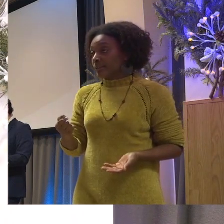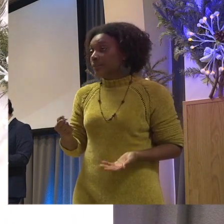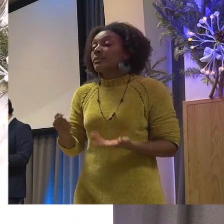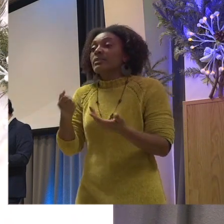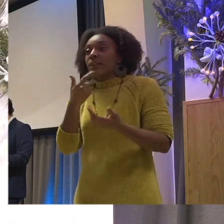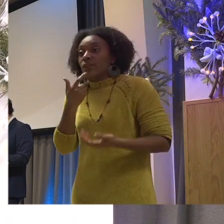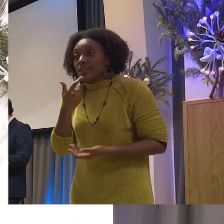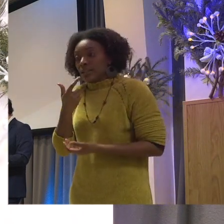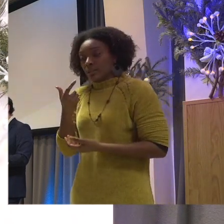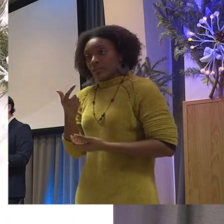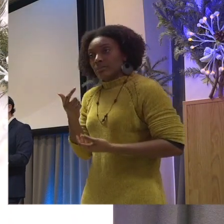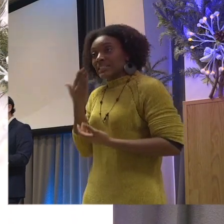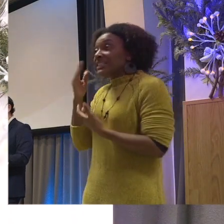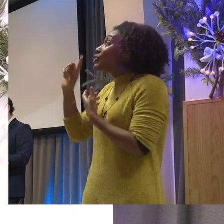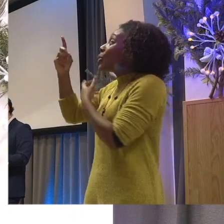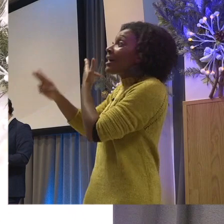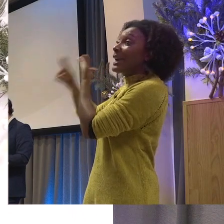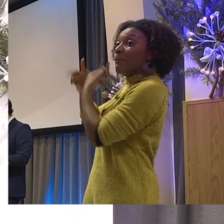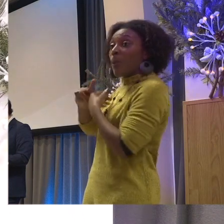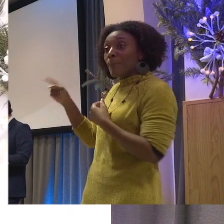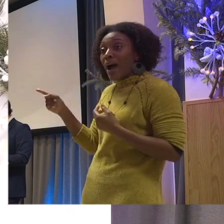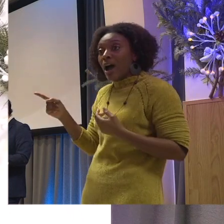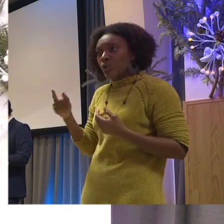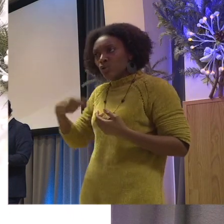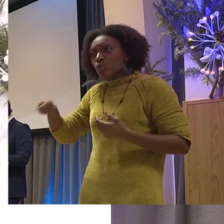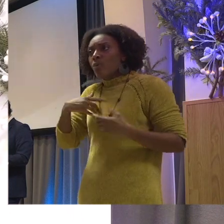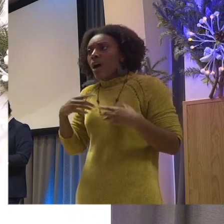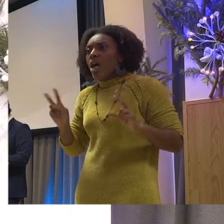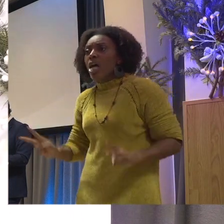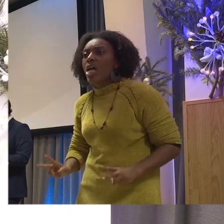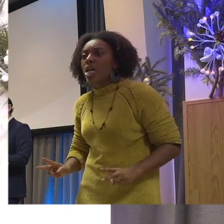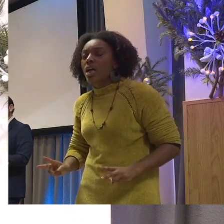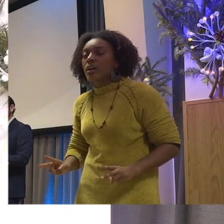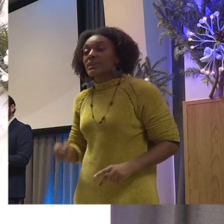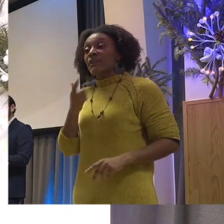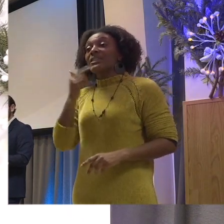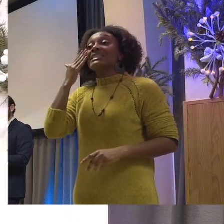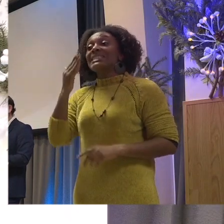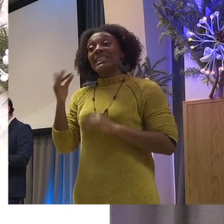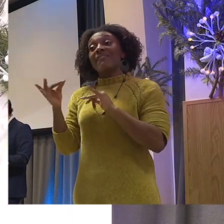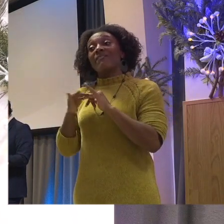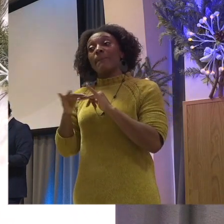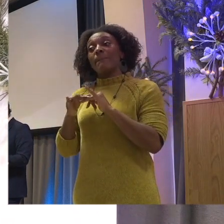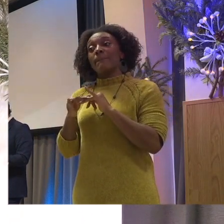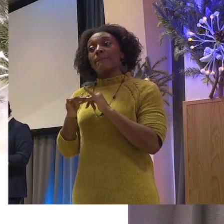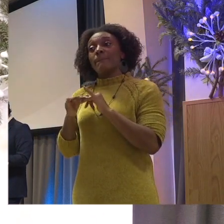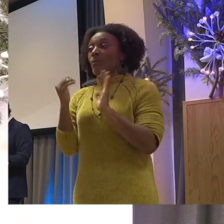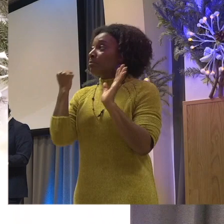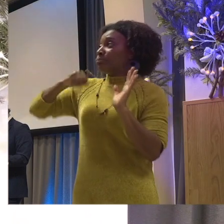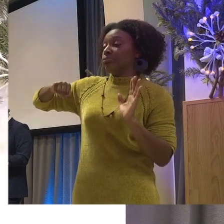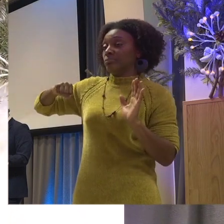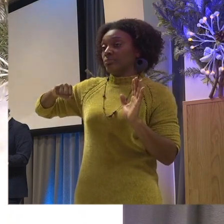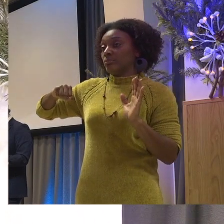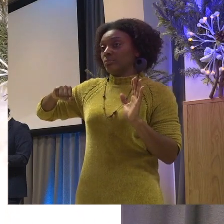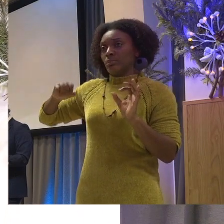Si la femme remplit son rôle, la parole de Dieu n'est pas blasphémée. Si le mari remplit